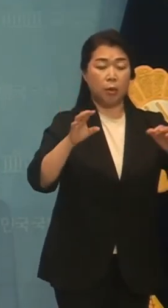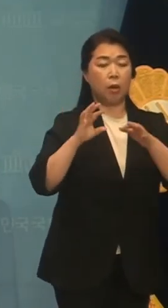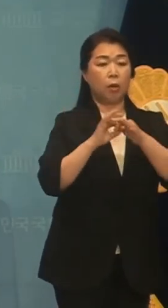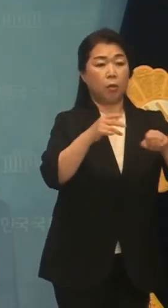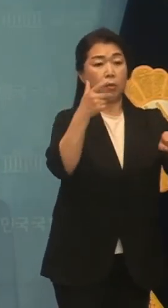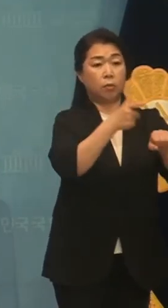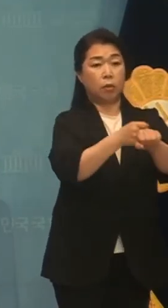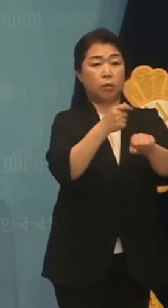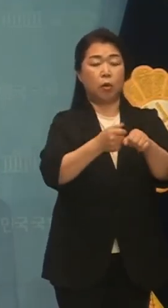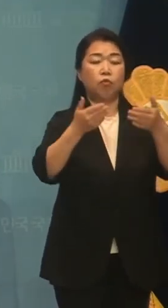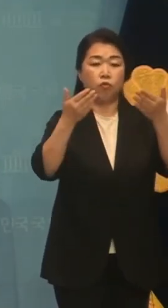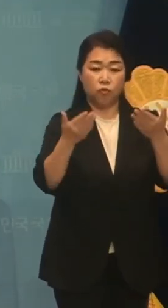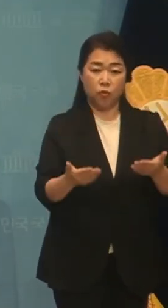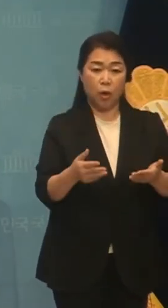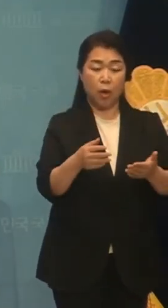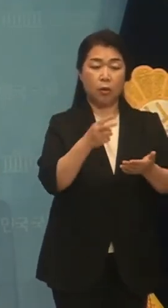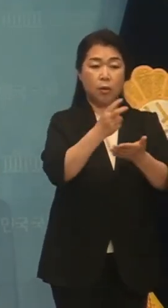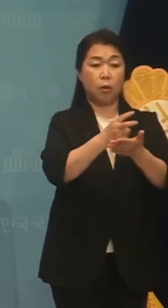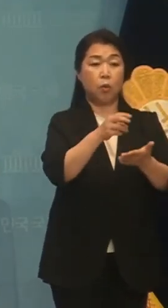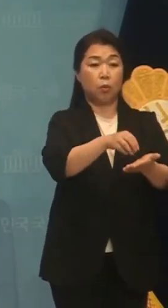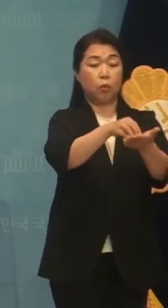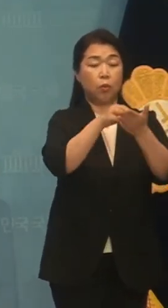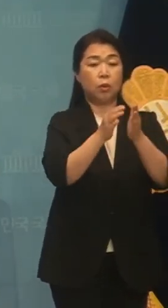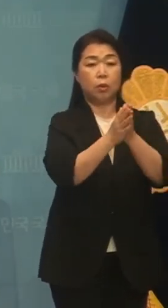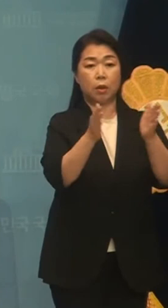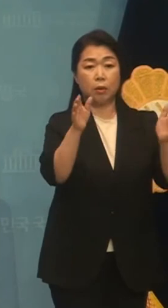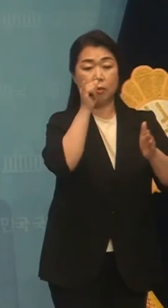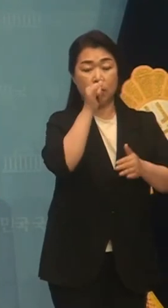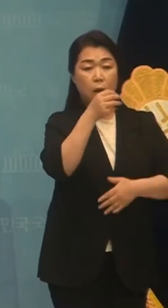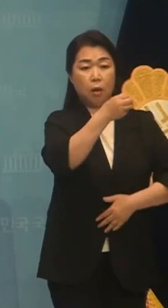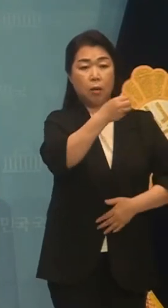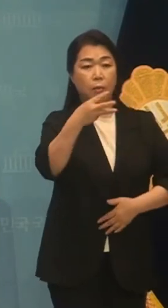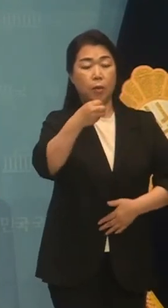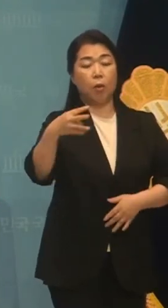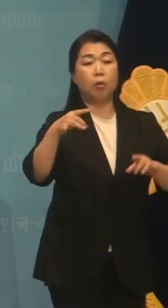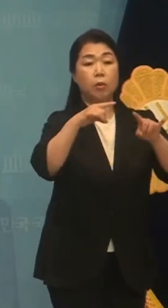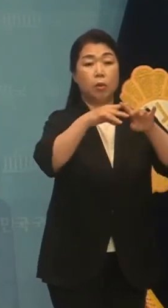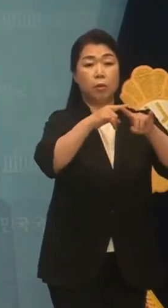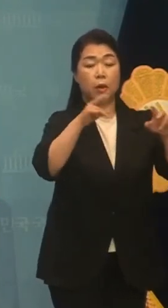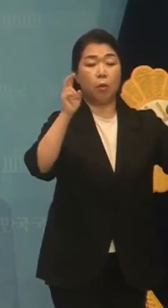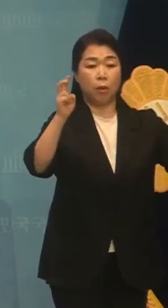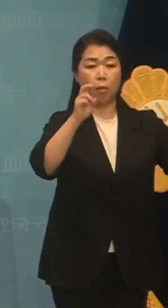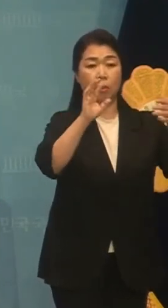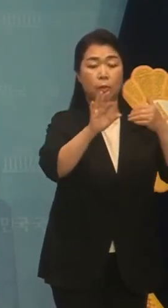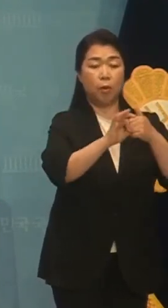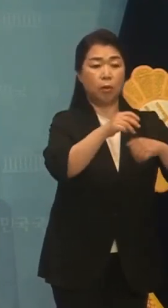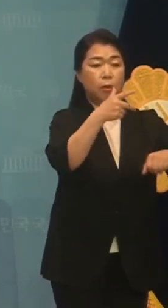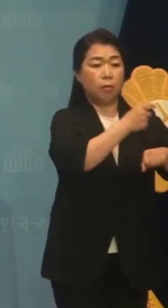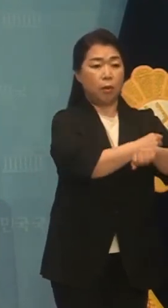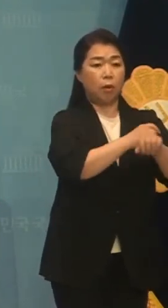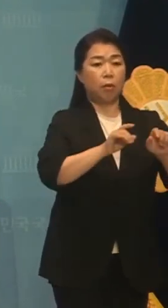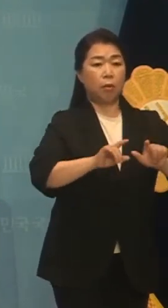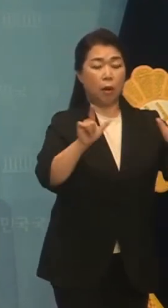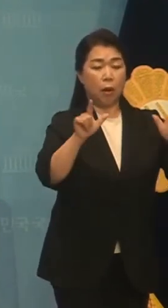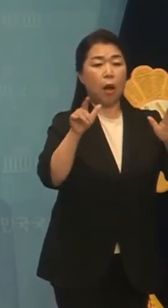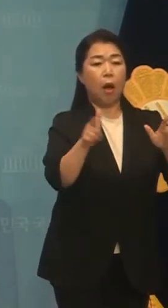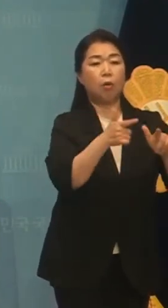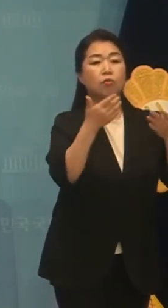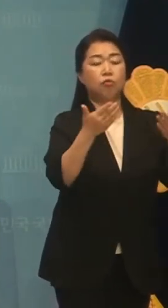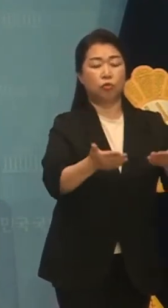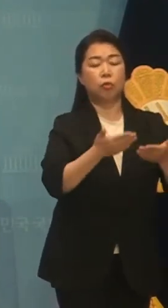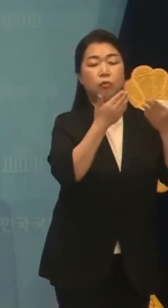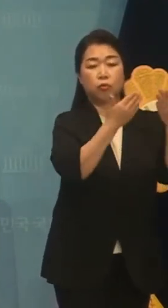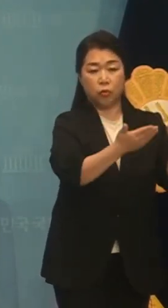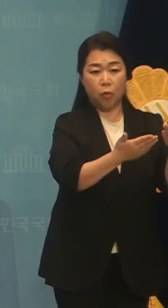백신 접종 휴가를 도입하고 있습니다. 삼성전자의 경우 백신 접종 당일 유급 휴가를 주고